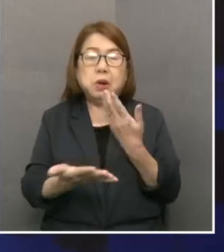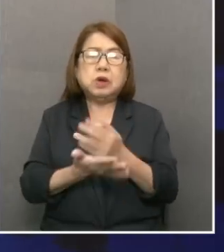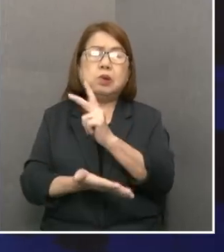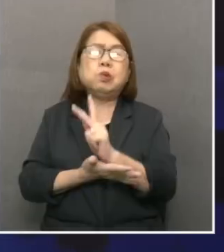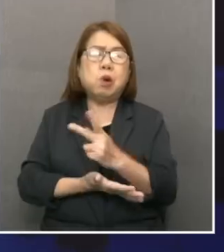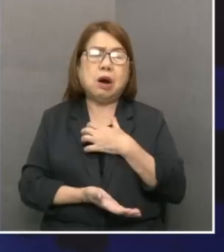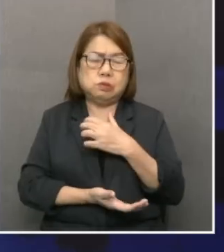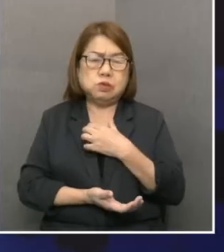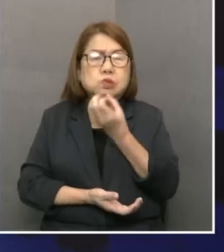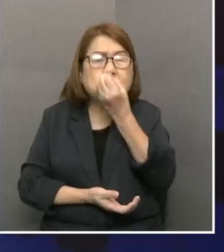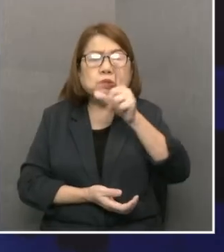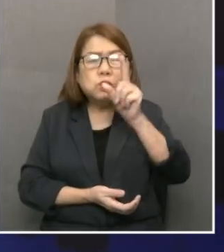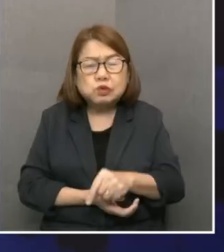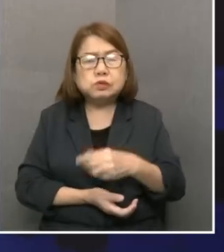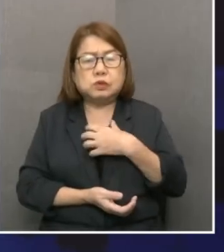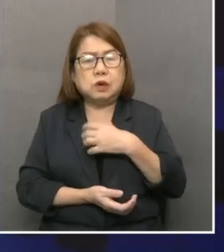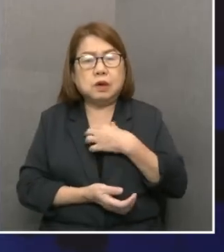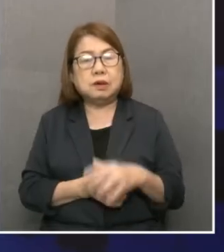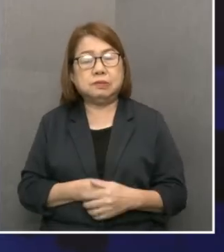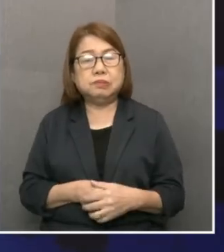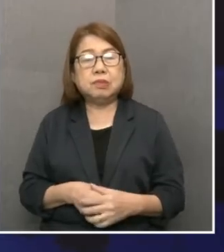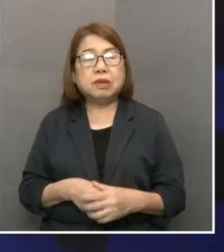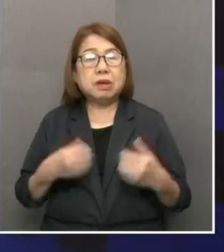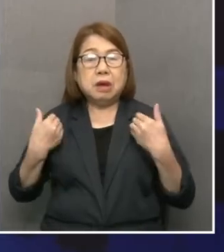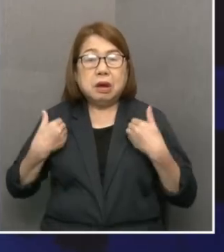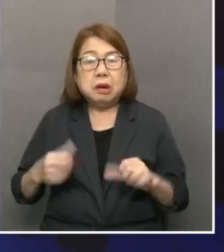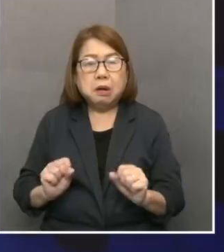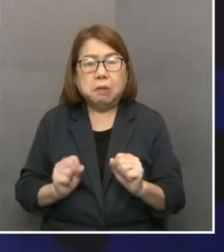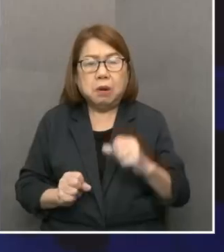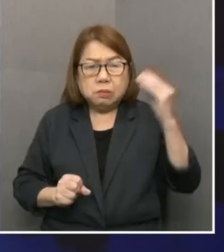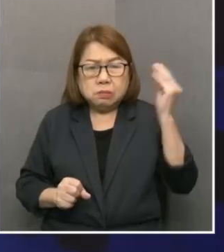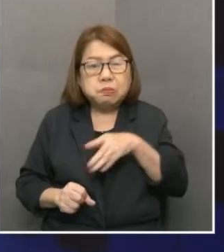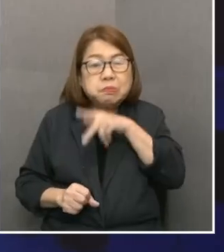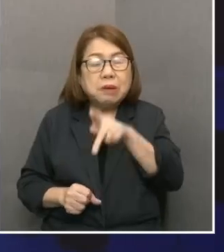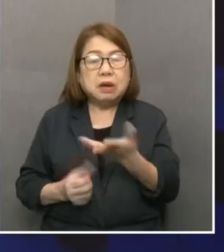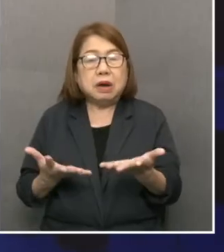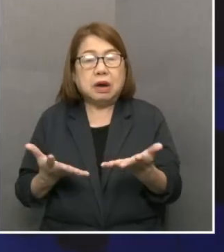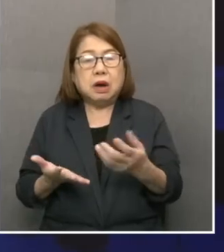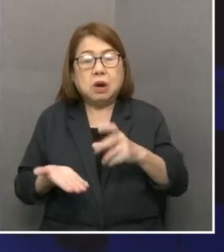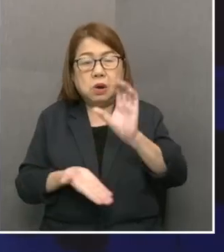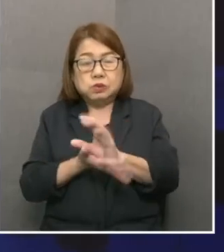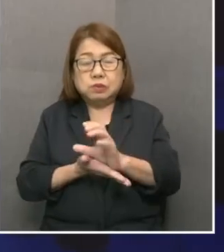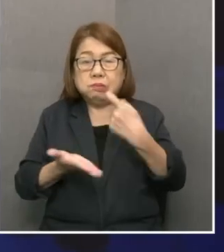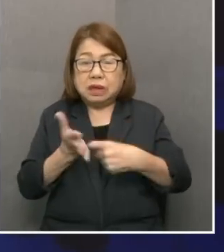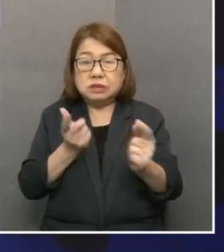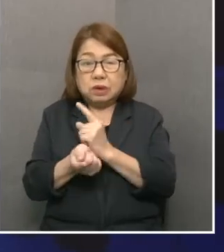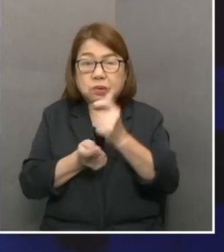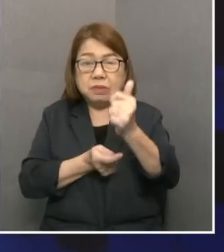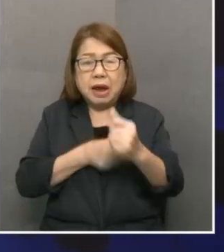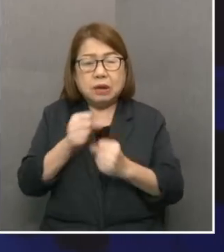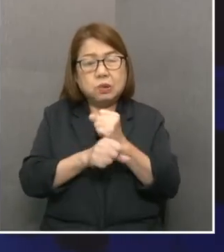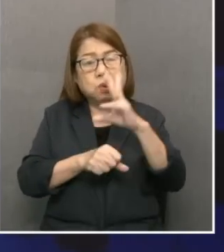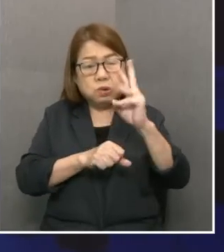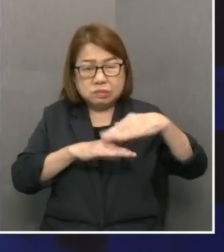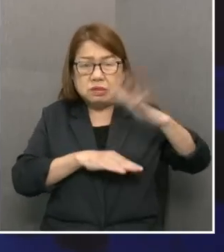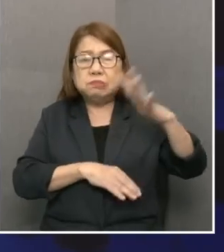อยากได้เงินกู้ดอกเบี้ยต่ำนะไหนจะวินจักรยานยนต์เถื่อนกองทุนประกันสังคมสำหรับผู้ที่ขับขี่อายุเกิน 60ปีไป